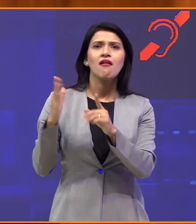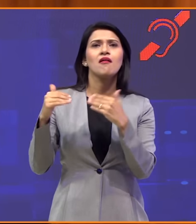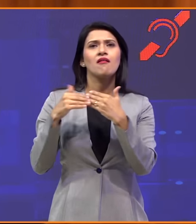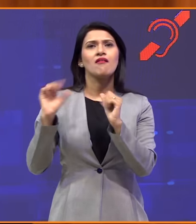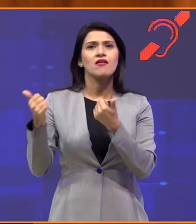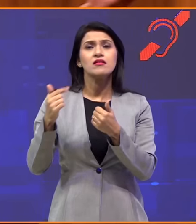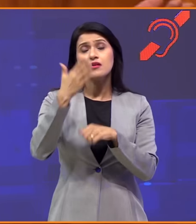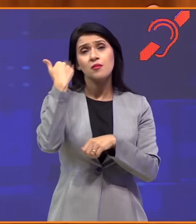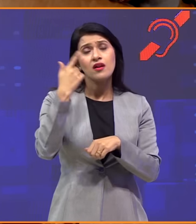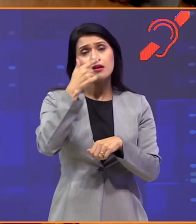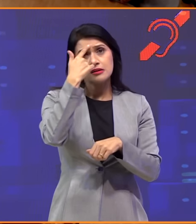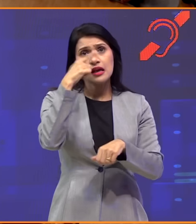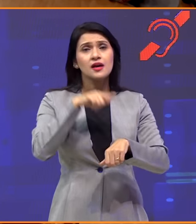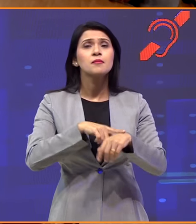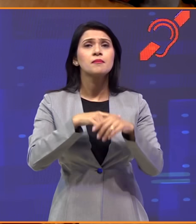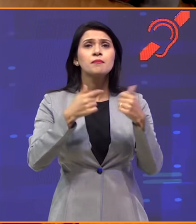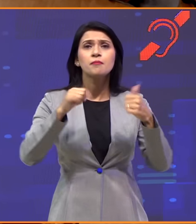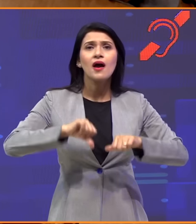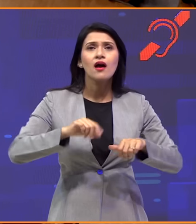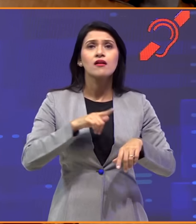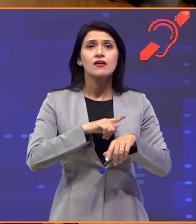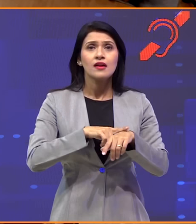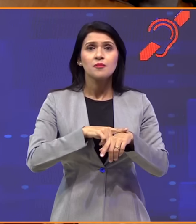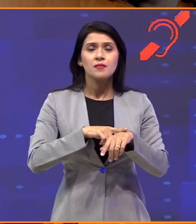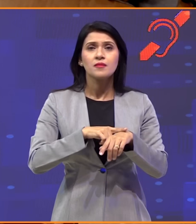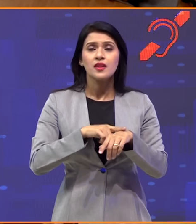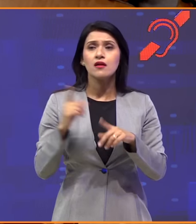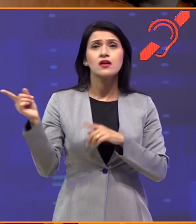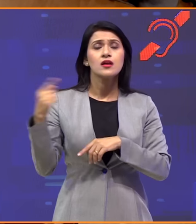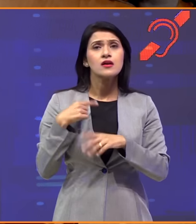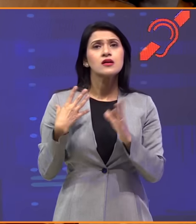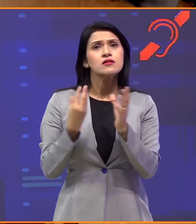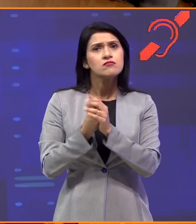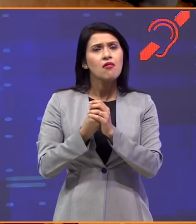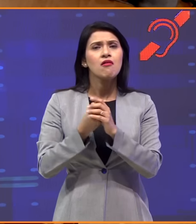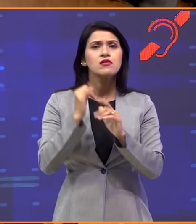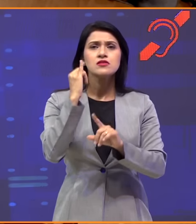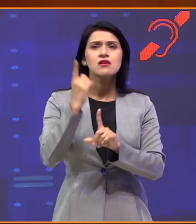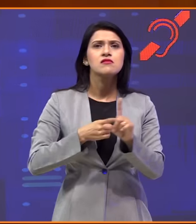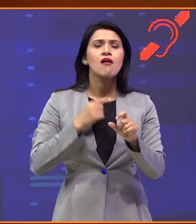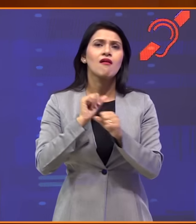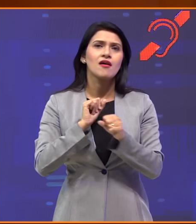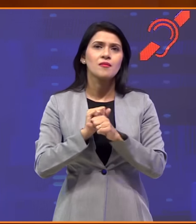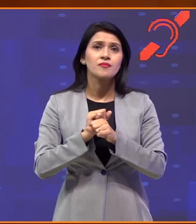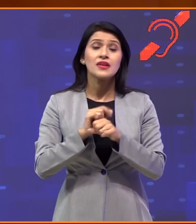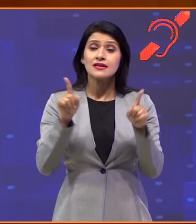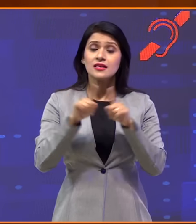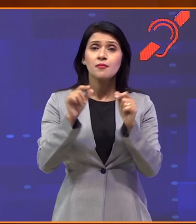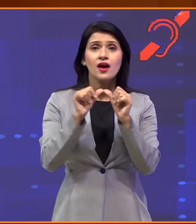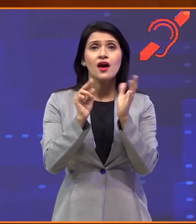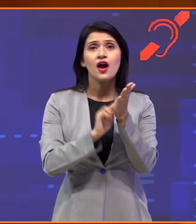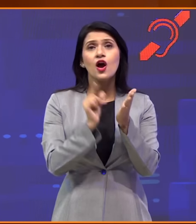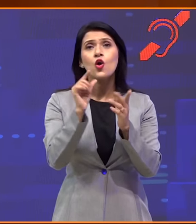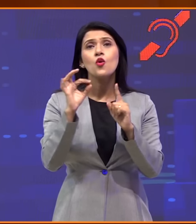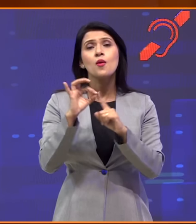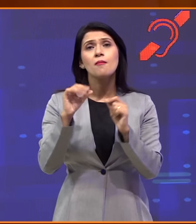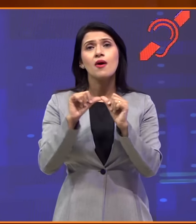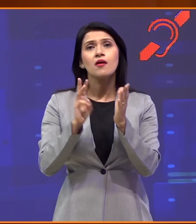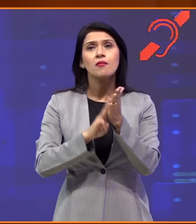बुरा दौर चल रहा था तो ये ये अनुपम जी की ये जो डिसिप्लिन है वो मैं लागू कर रहा था और इसी चक्कर में वेडनेसडे फिल्म